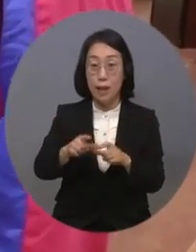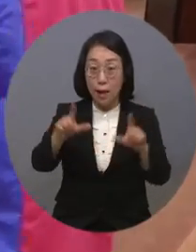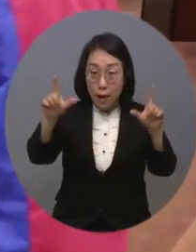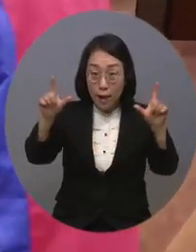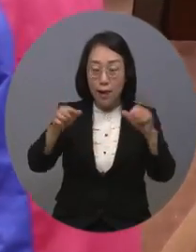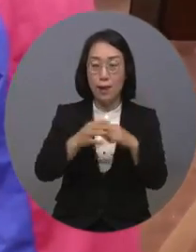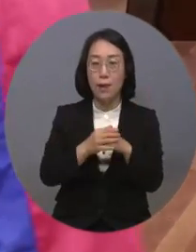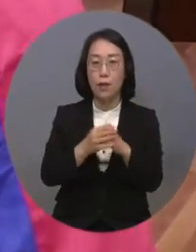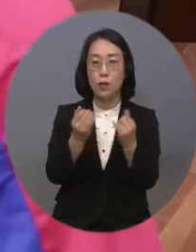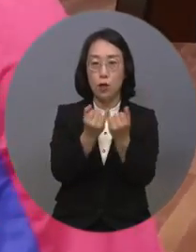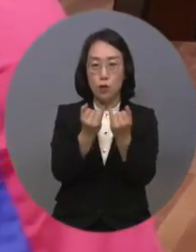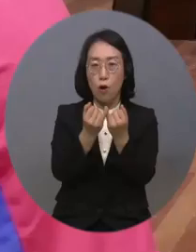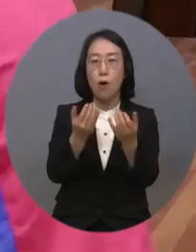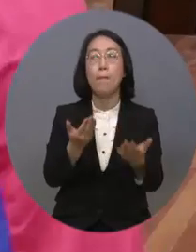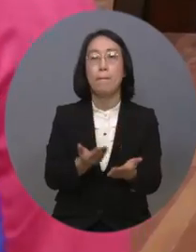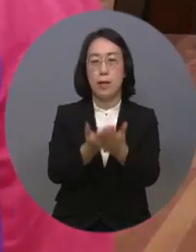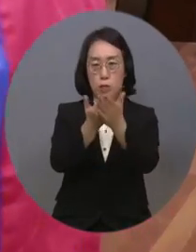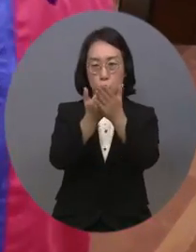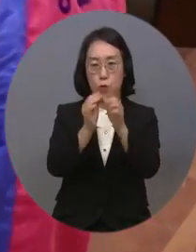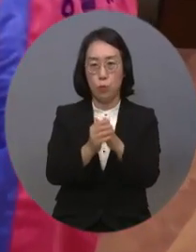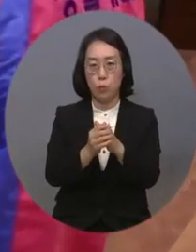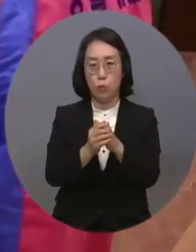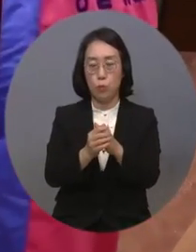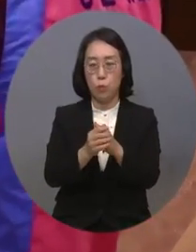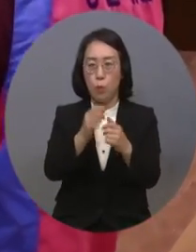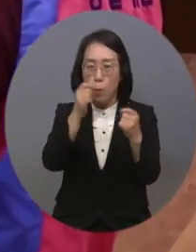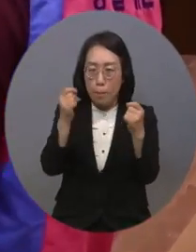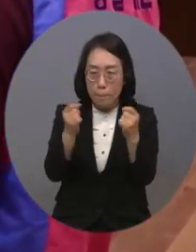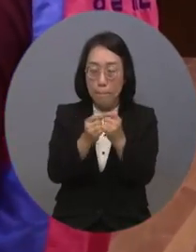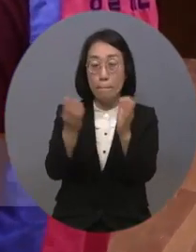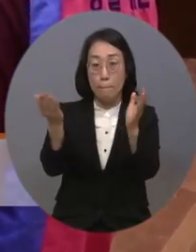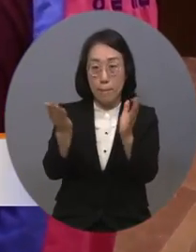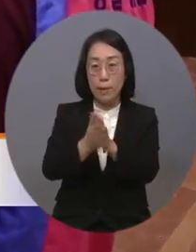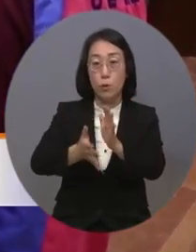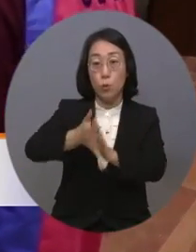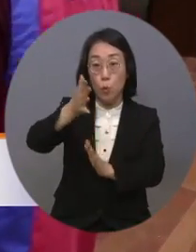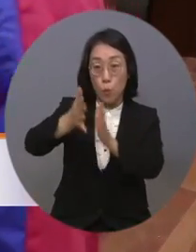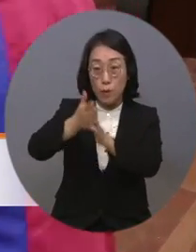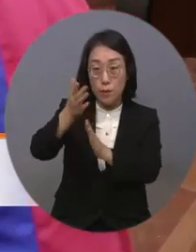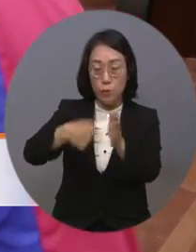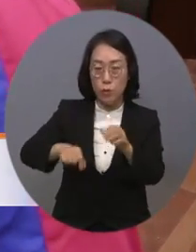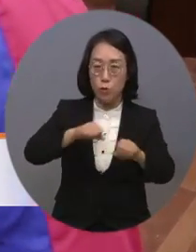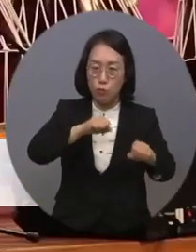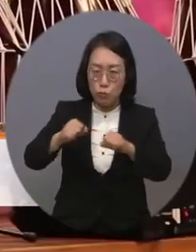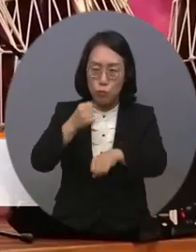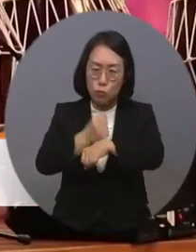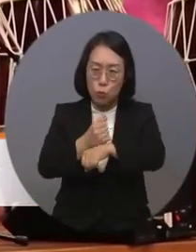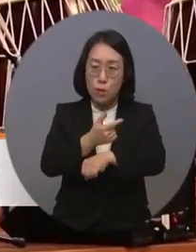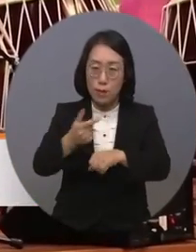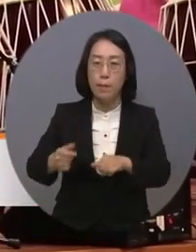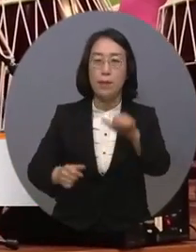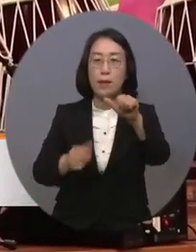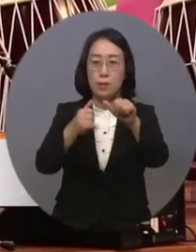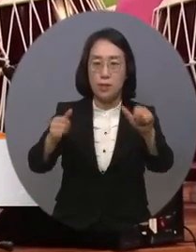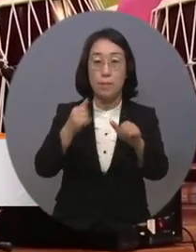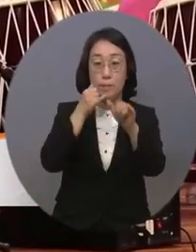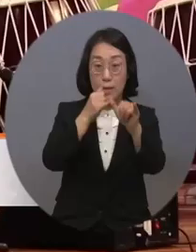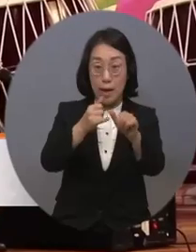행사에서는 여성 발전과 여성 친화도시 조성에 기여한 유공자 5명에 대한 표창과